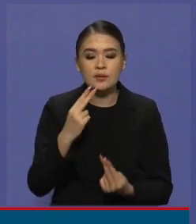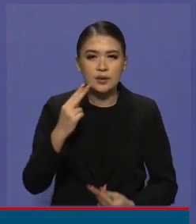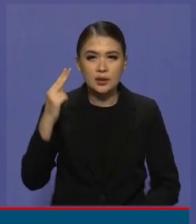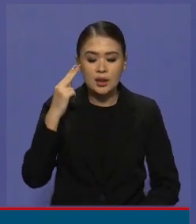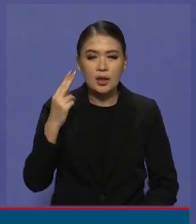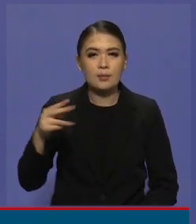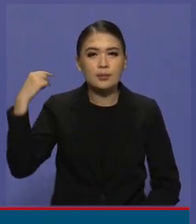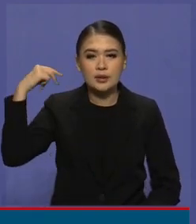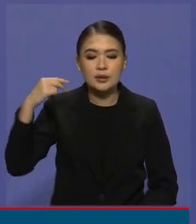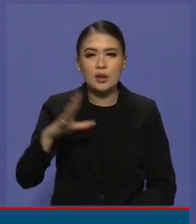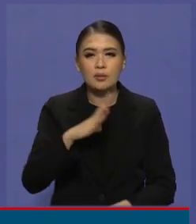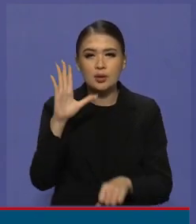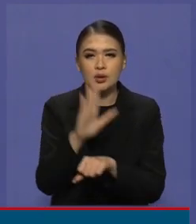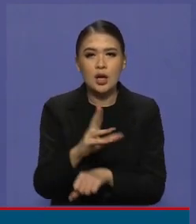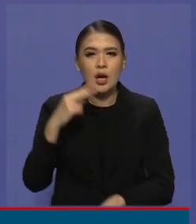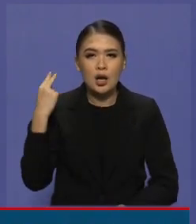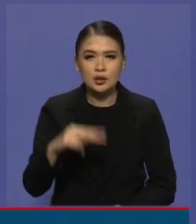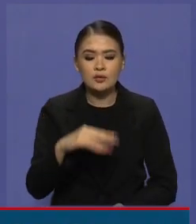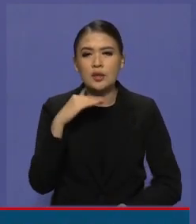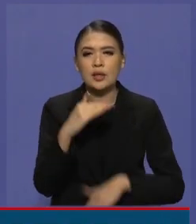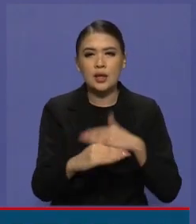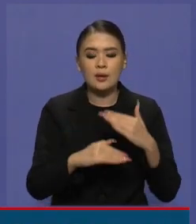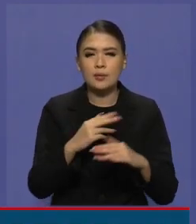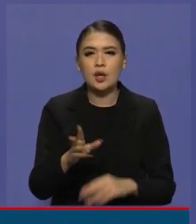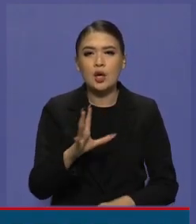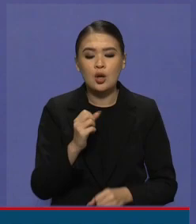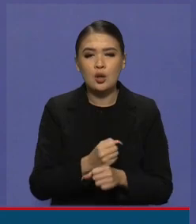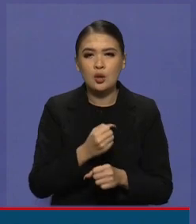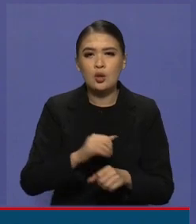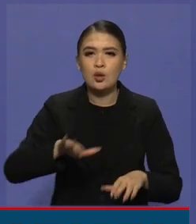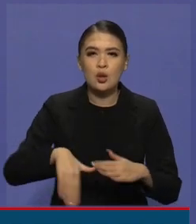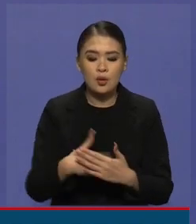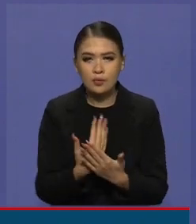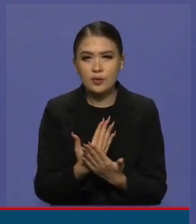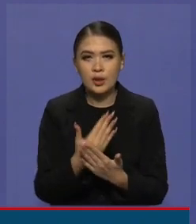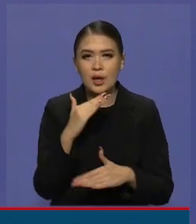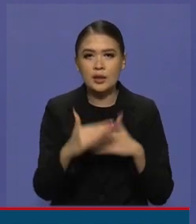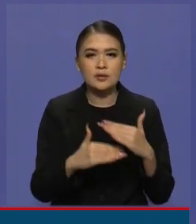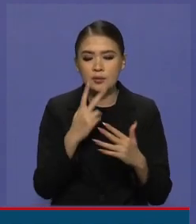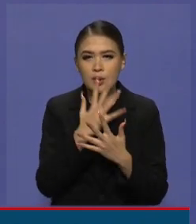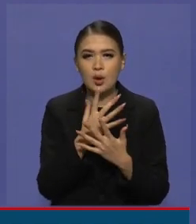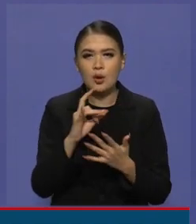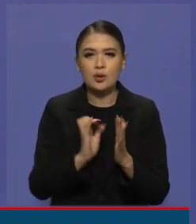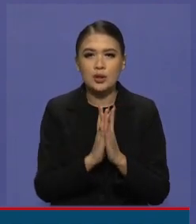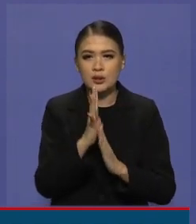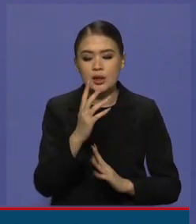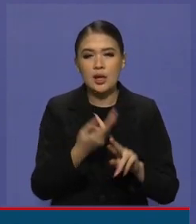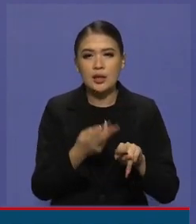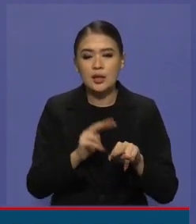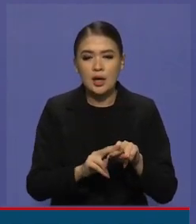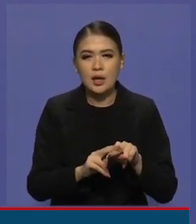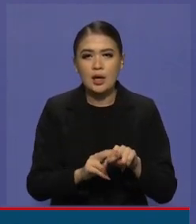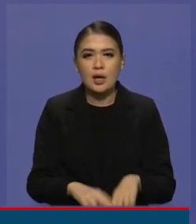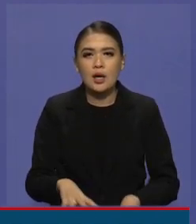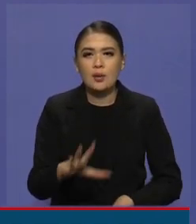Президент поручил провести качественную и поэтапную работу по выработке нового видения и развития отрасли. Также была представлена информация